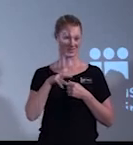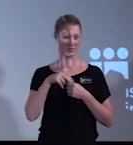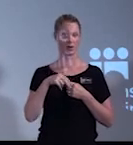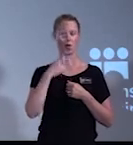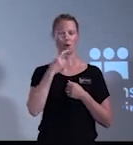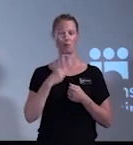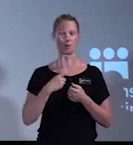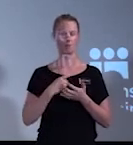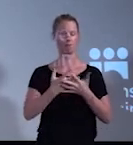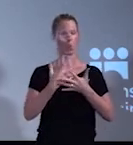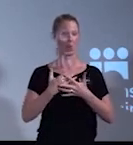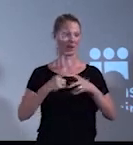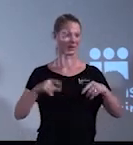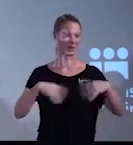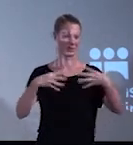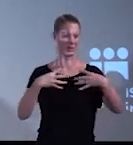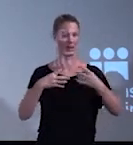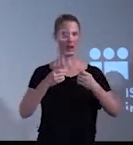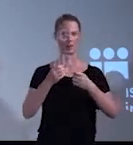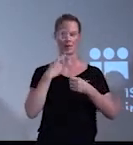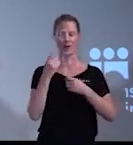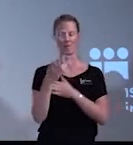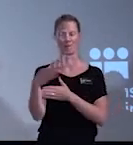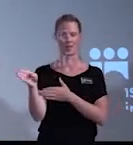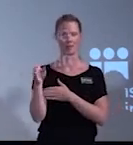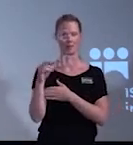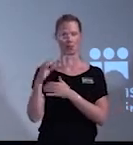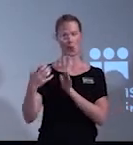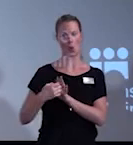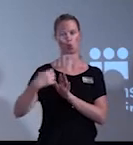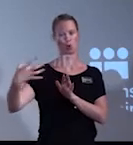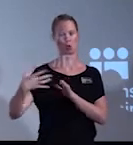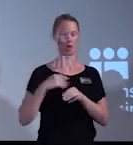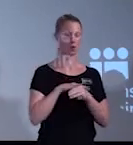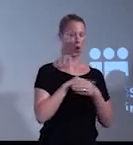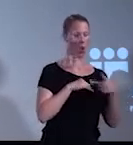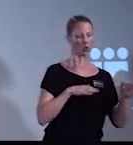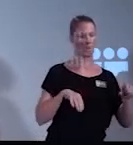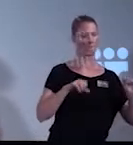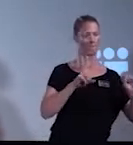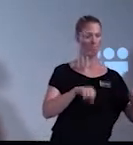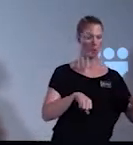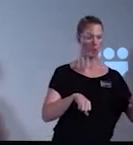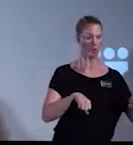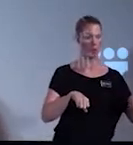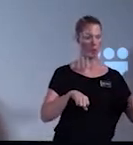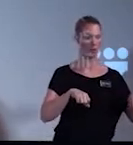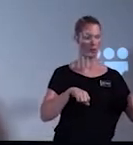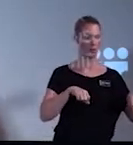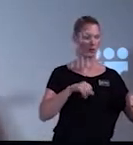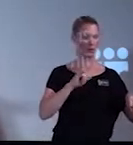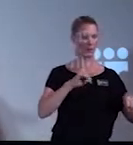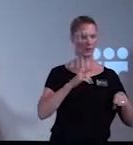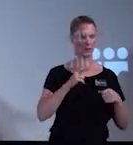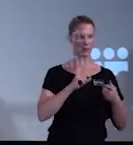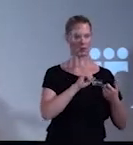stort propagandakrig just nu, där han målar upp väst som det som är skälet till att öst måste intervenera.